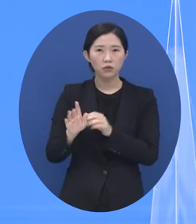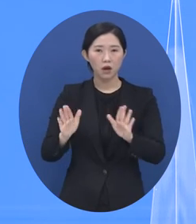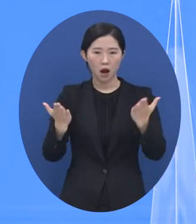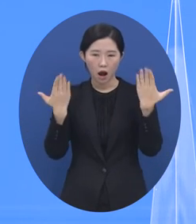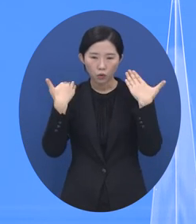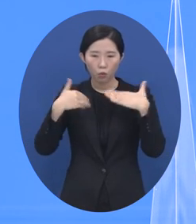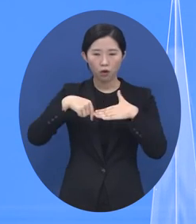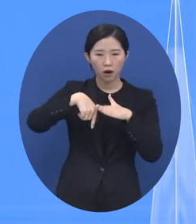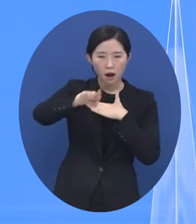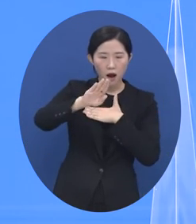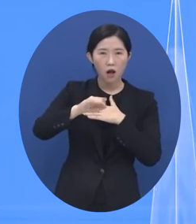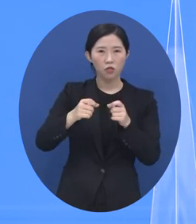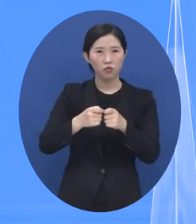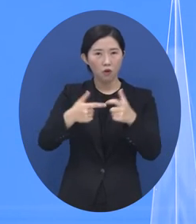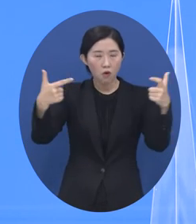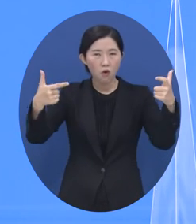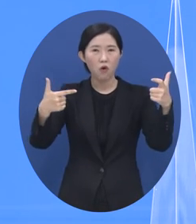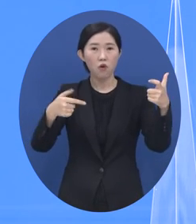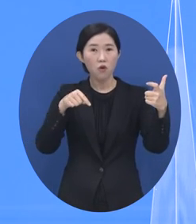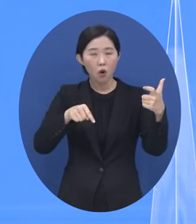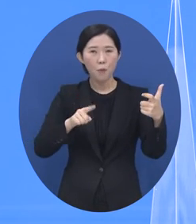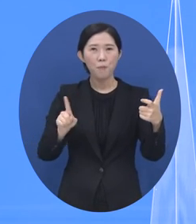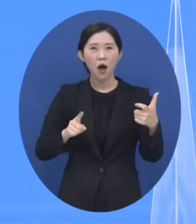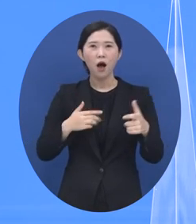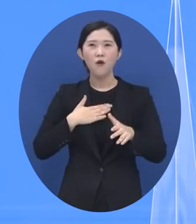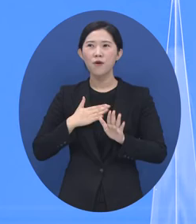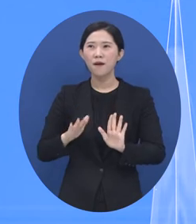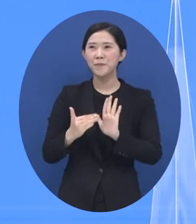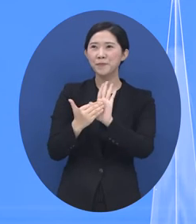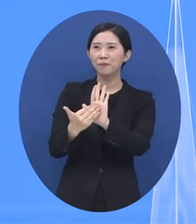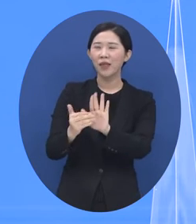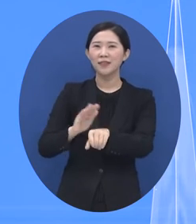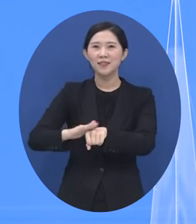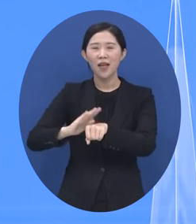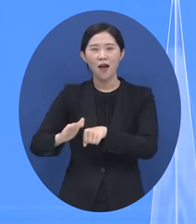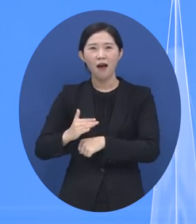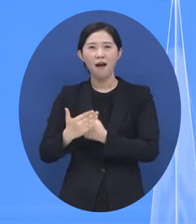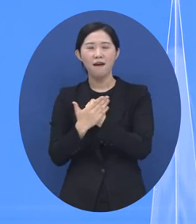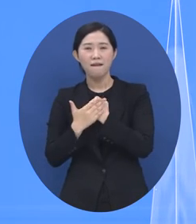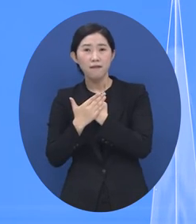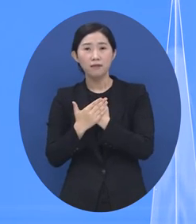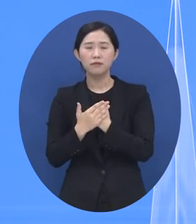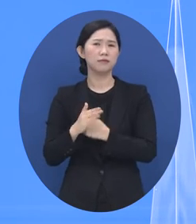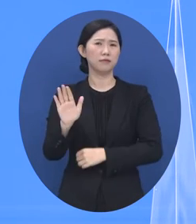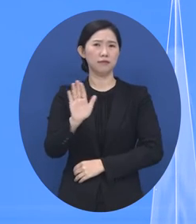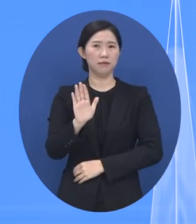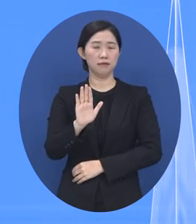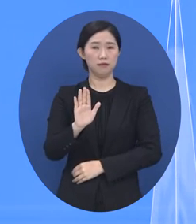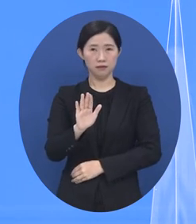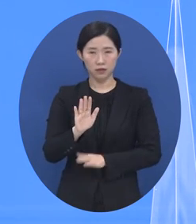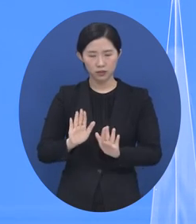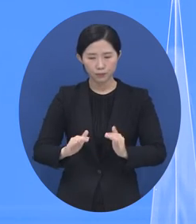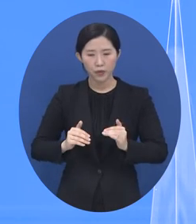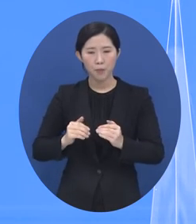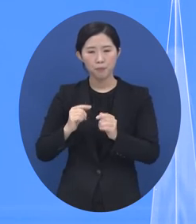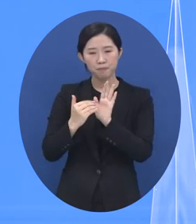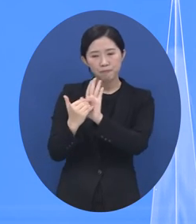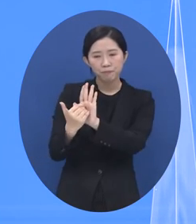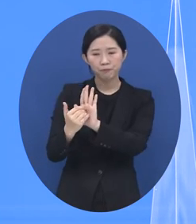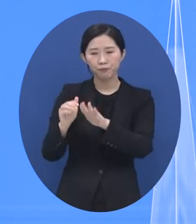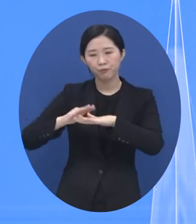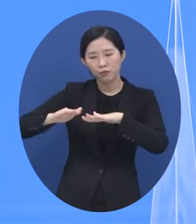역시 방역 성공의 선물 같은 것은 아닙니다. 이 역시 방역의 한 과정입니다. 사회를 그만큼